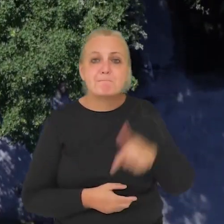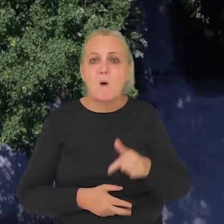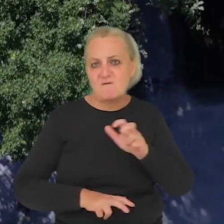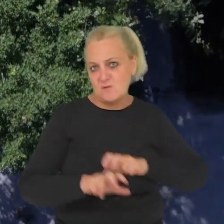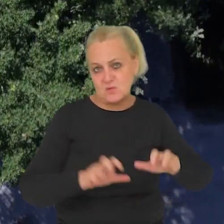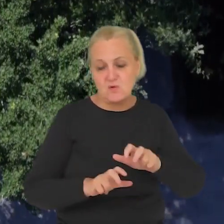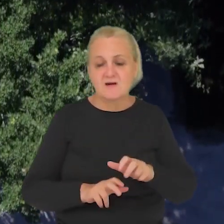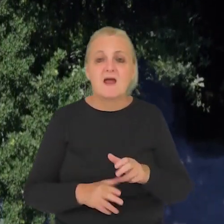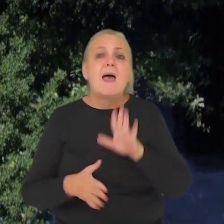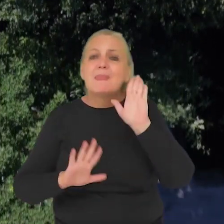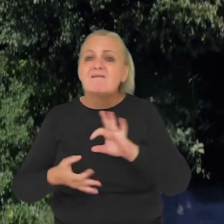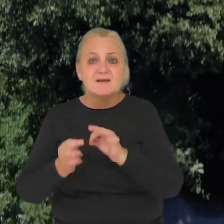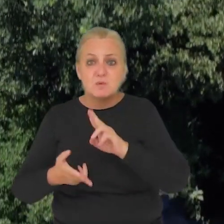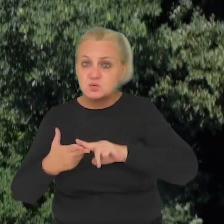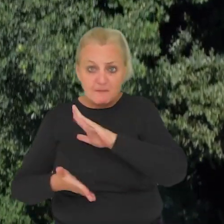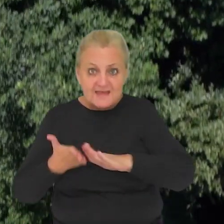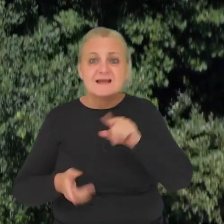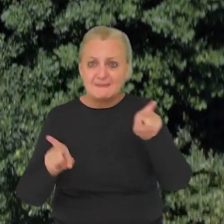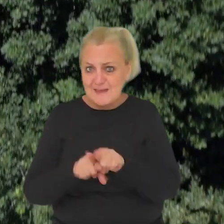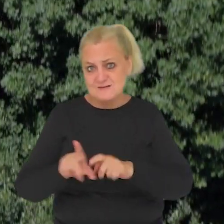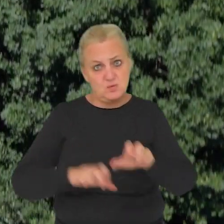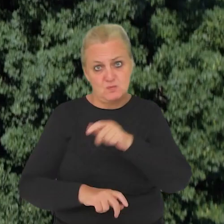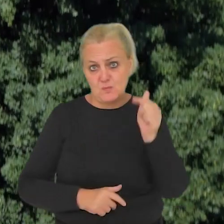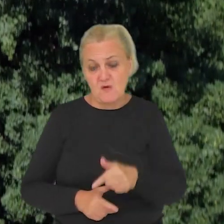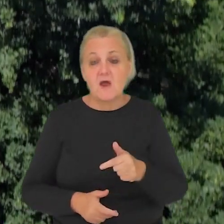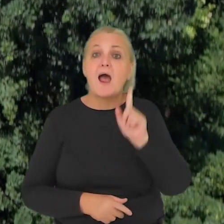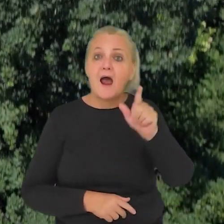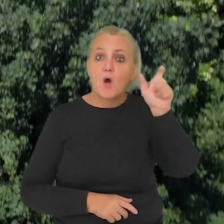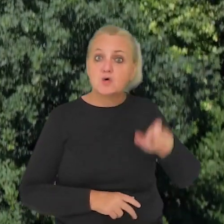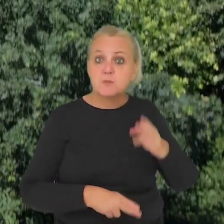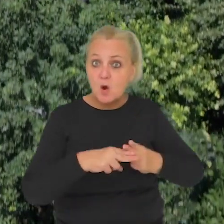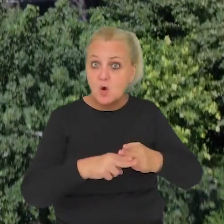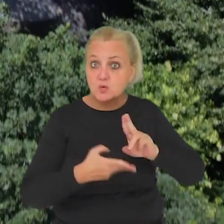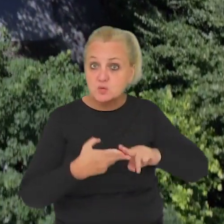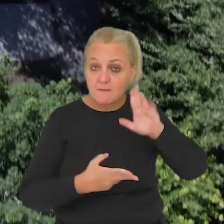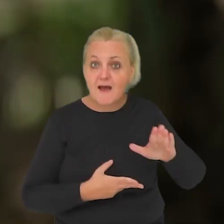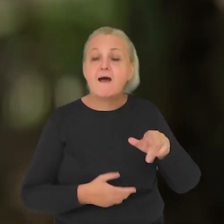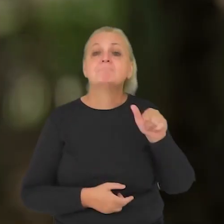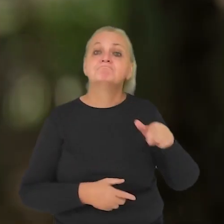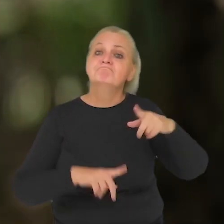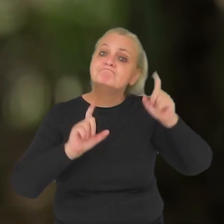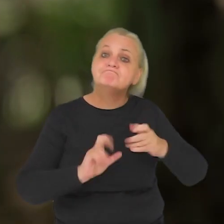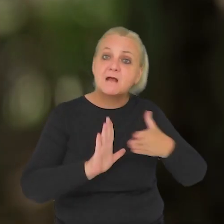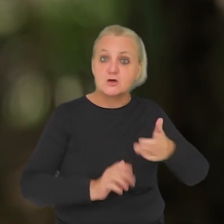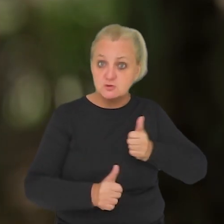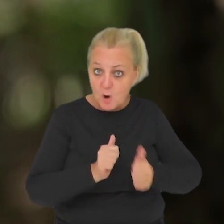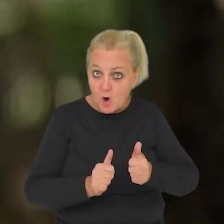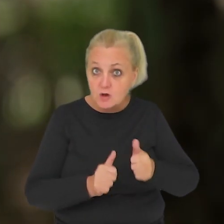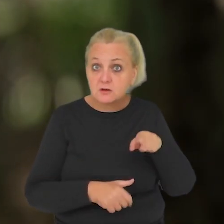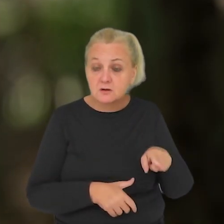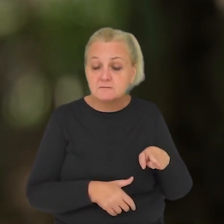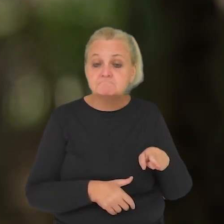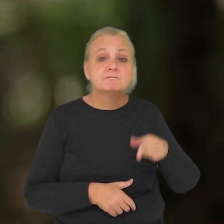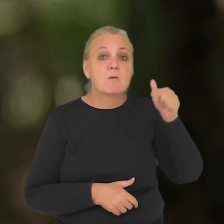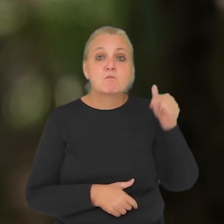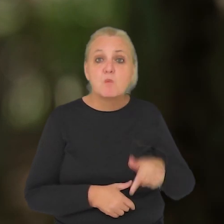cukrzycą powinna się ruszać, zresztą i bez cukrzycy również, ale osoba z cukrzycą, która rozpoczyna przygodę ze